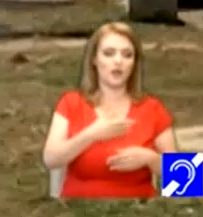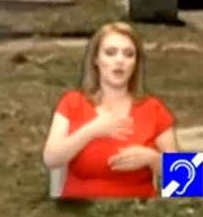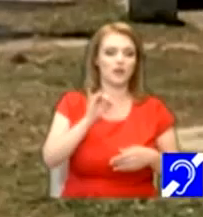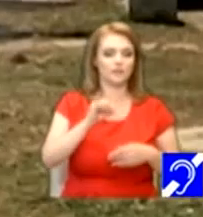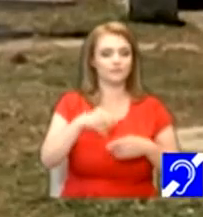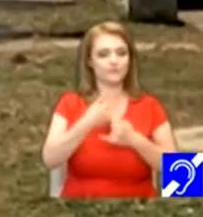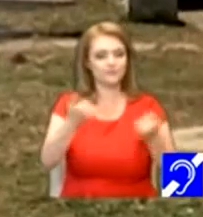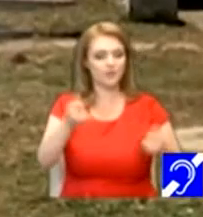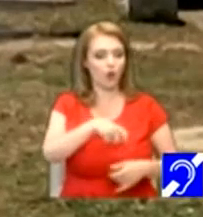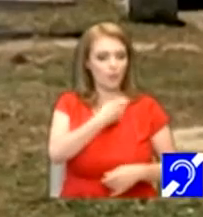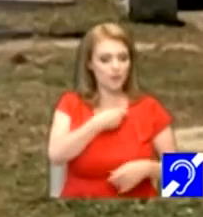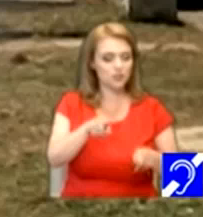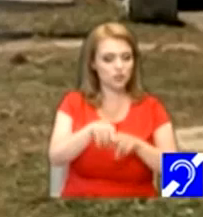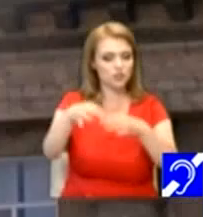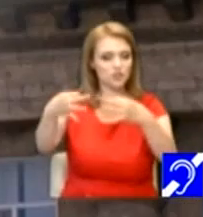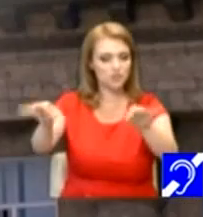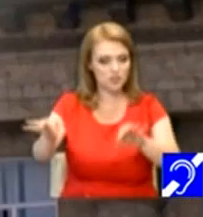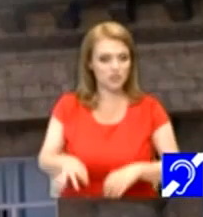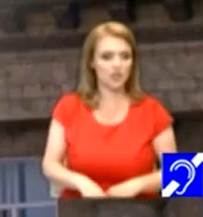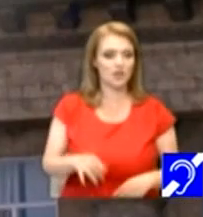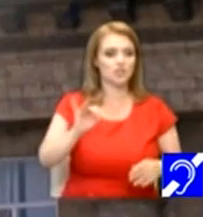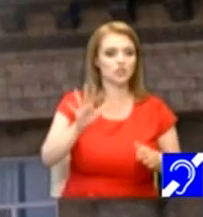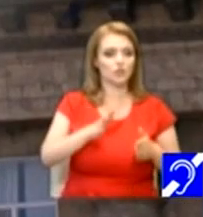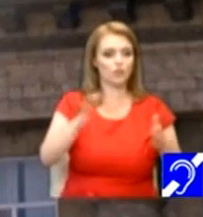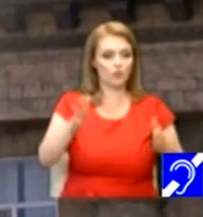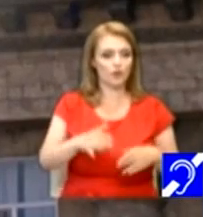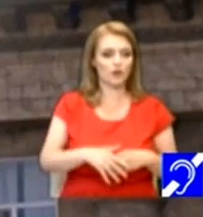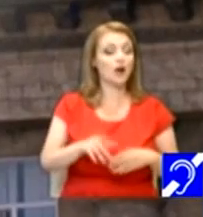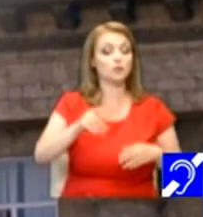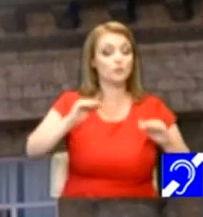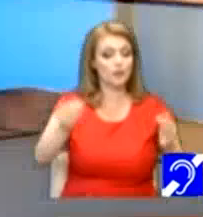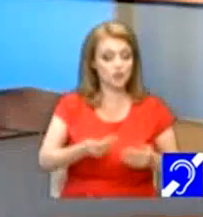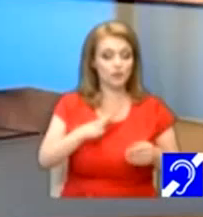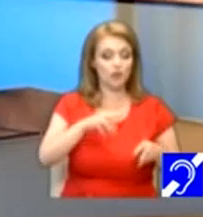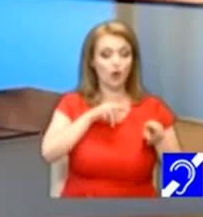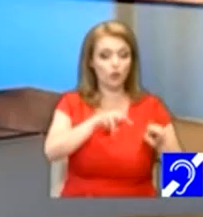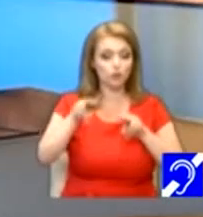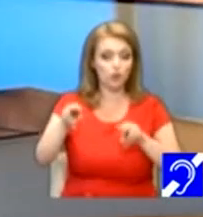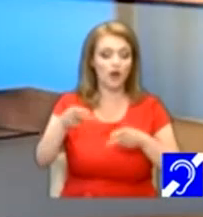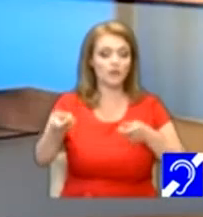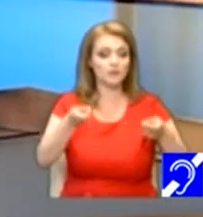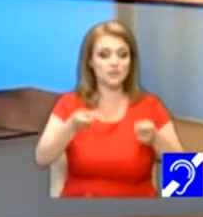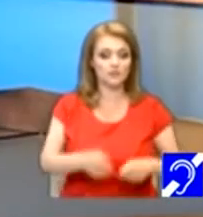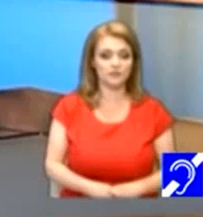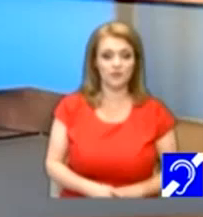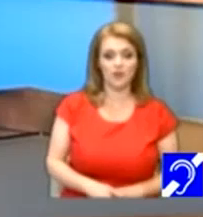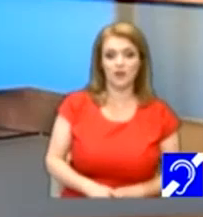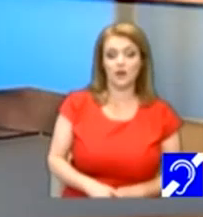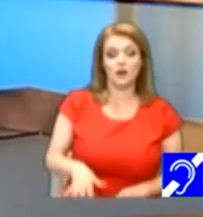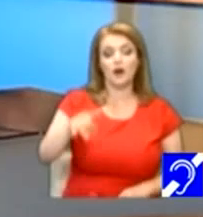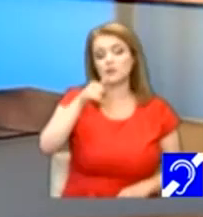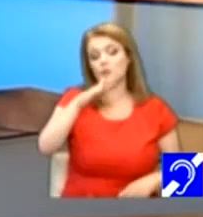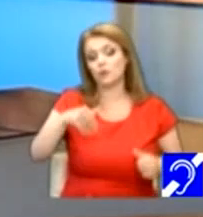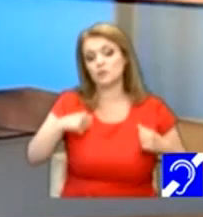Reducerea controlului administrativ, judiciar și politic asupra apeleului. Nu-și pot găsi liniștea pentru